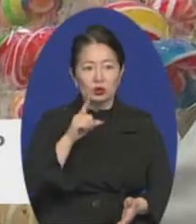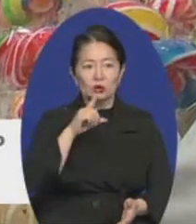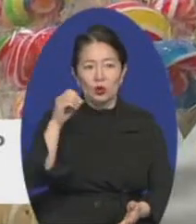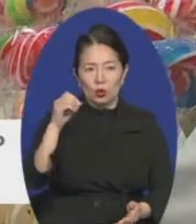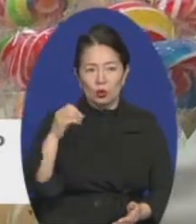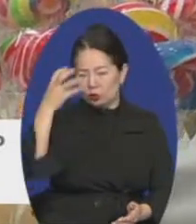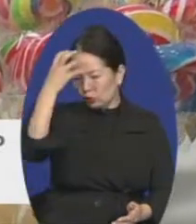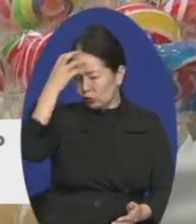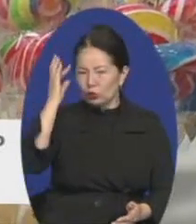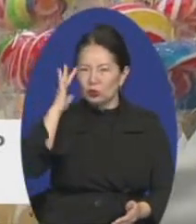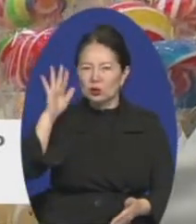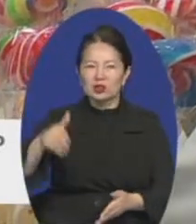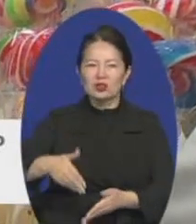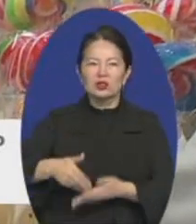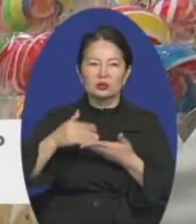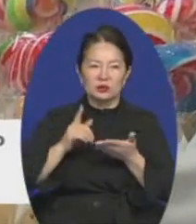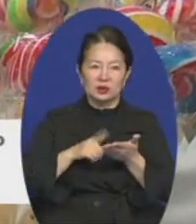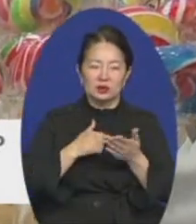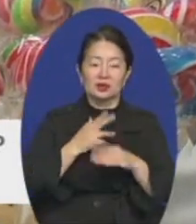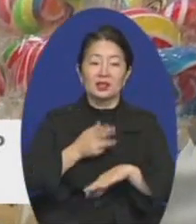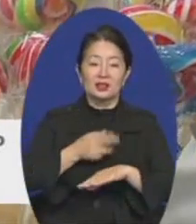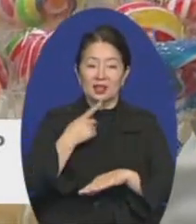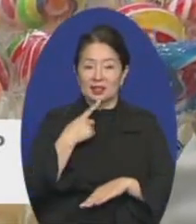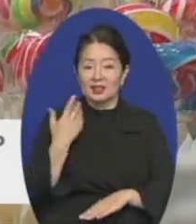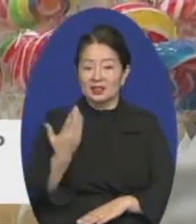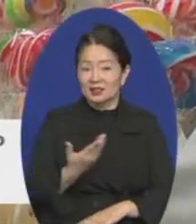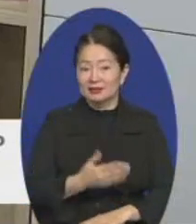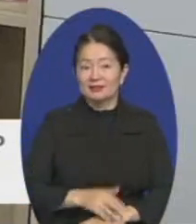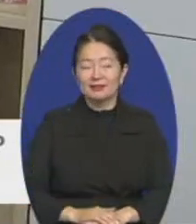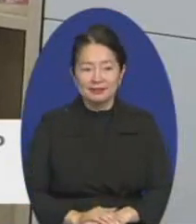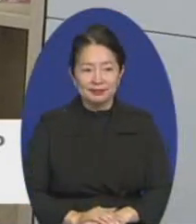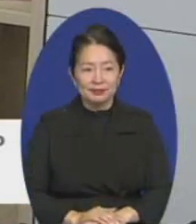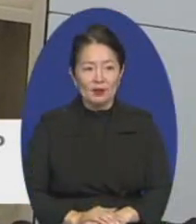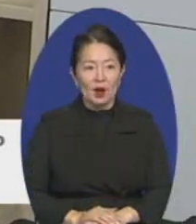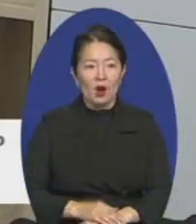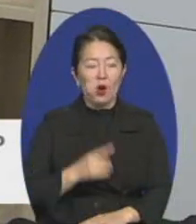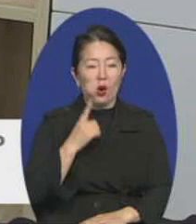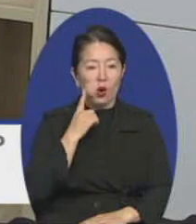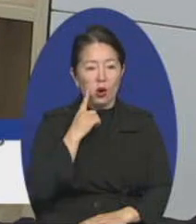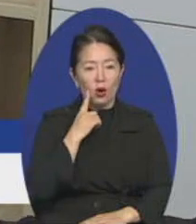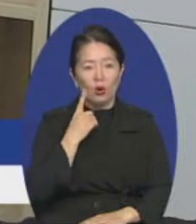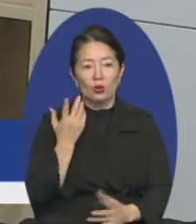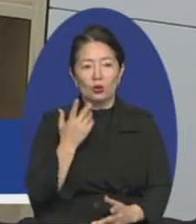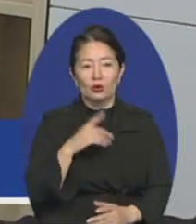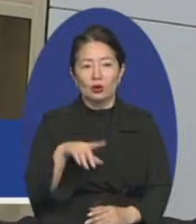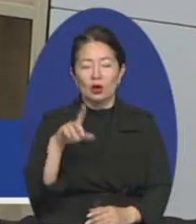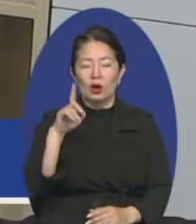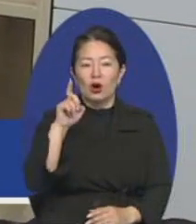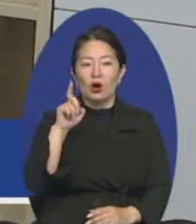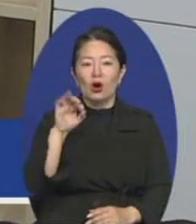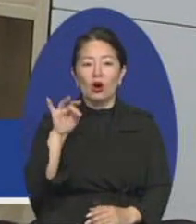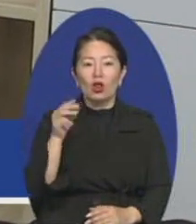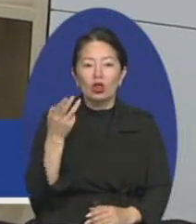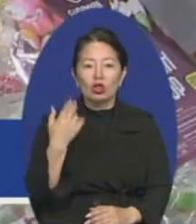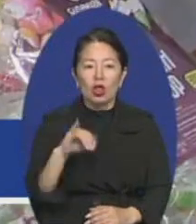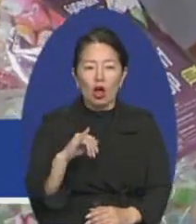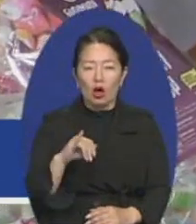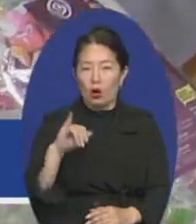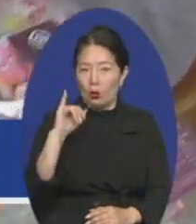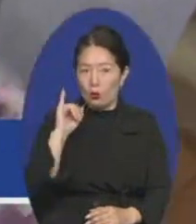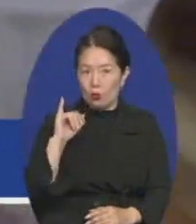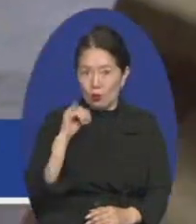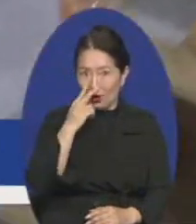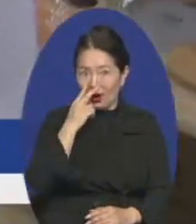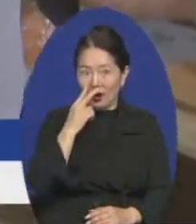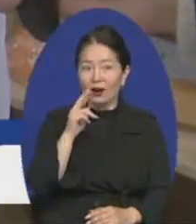төрөөс бодлогоор дэмжих шаардлага байна гэж үйлдвэрийн захирал ярьж байлаа. Чихэр гэдэг бол зөвхөн хортой одоо муу гэдэг талаас нь хүмүүс хардаг